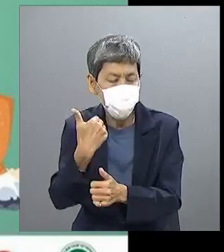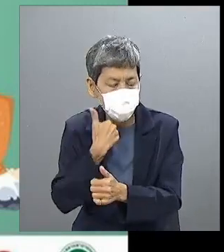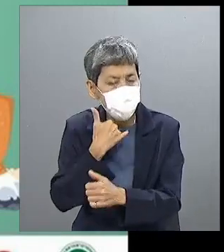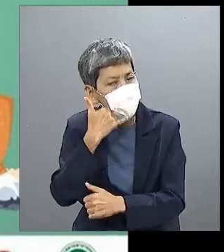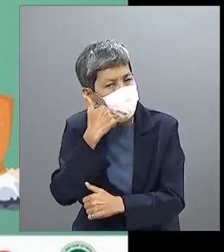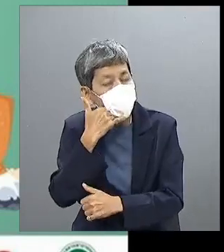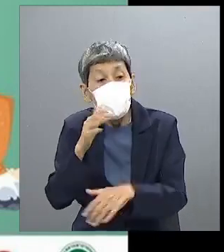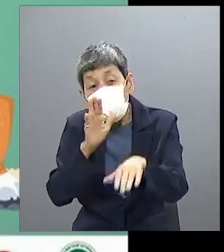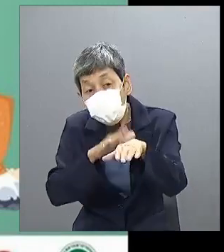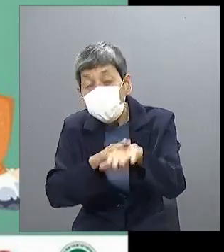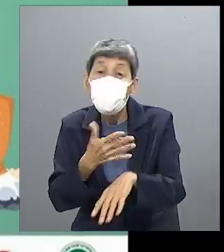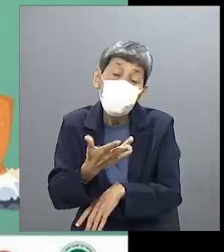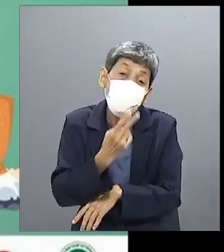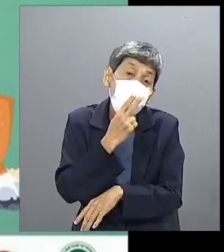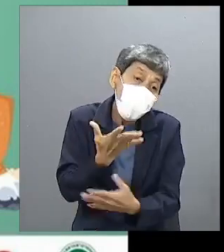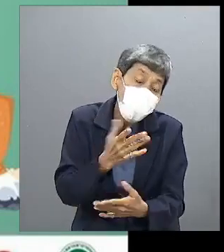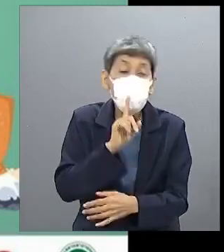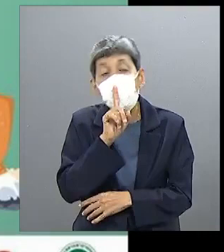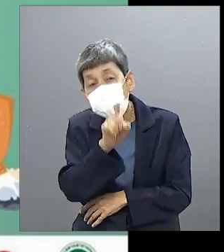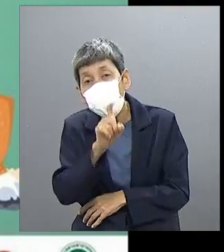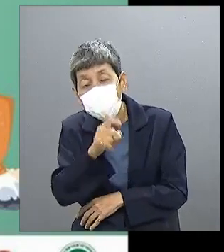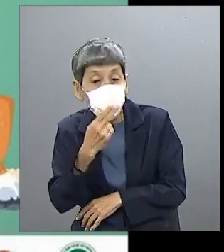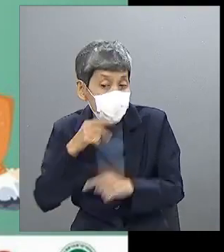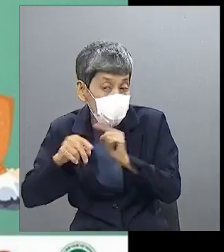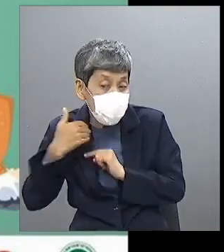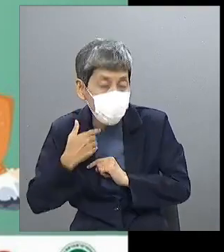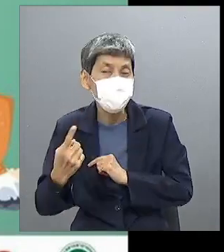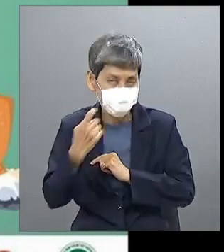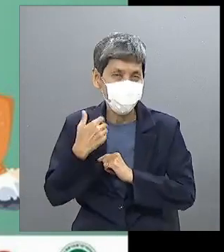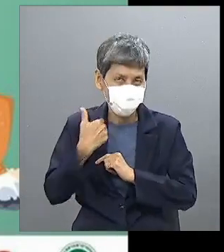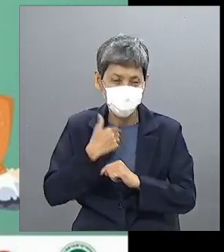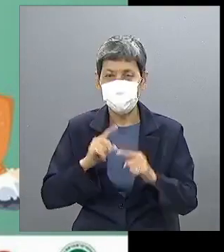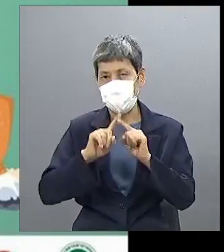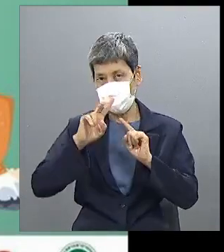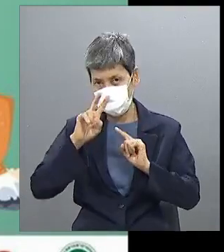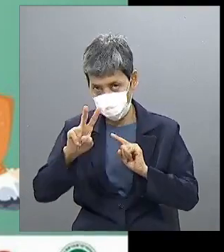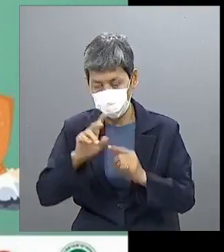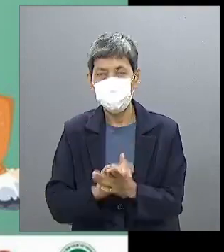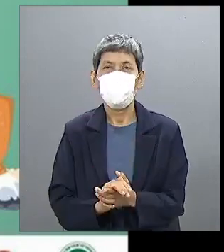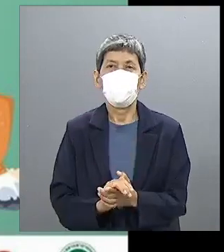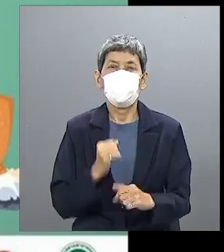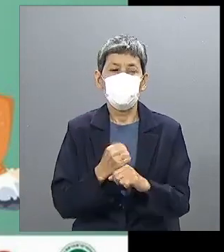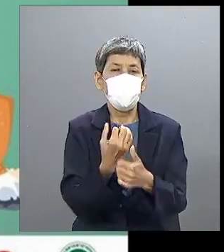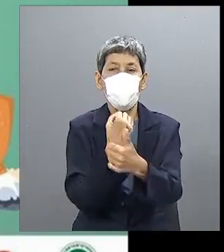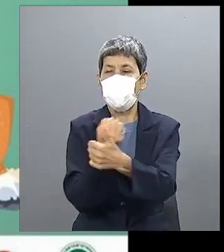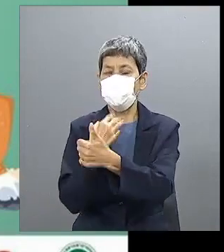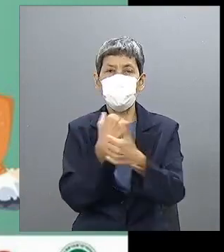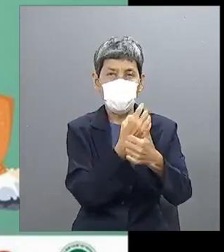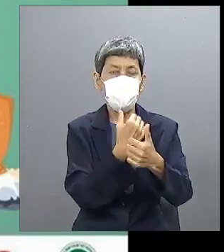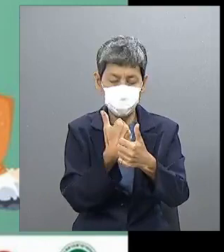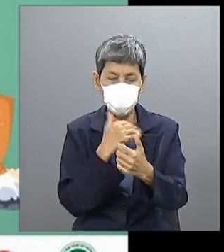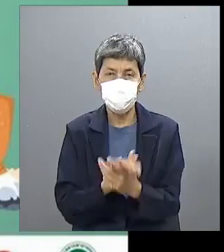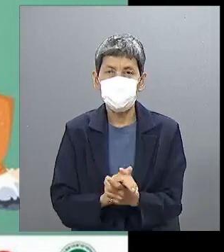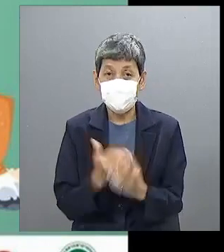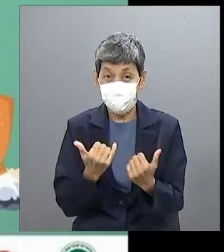ว่าวันนี้เราเลิกสูบเลี่ยงหรือแอบไปสูบบุหรี่หรือเปล่านะครับประเด็นที่สองนะครับคือการได้รับคำปรึกษานะครับซึ่ง Sการได้รับ